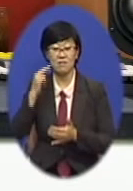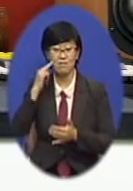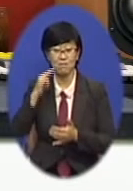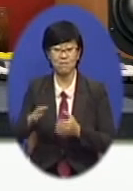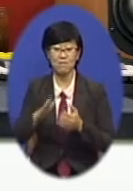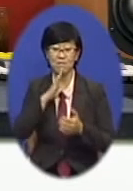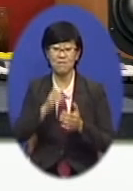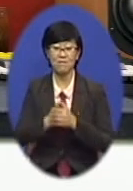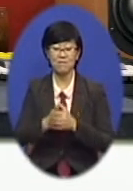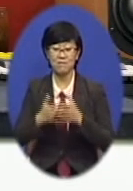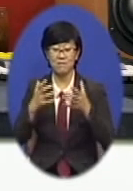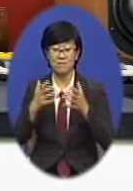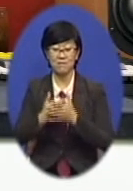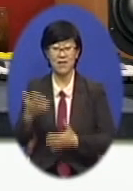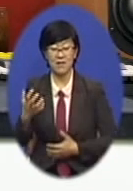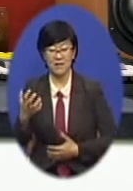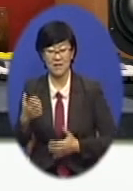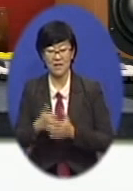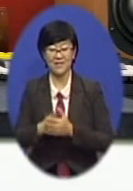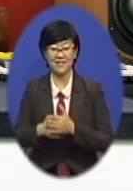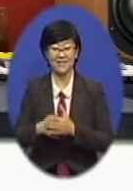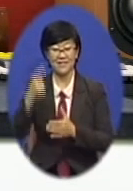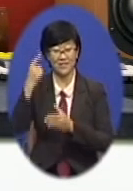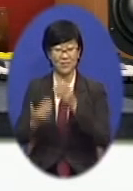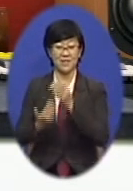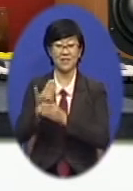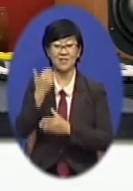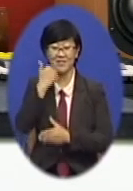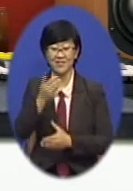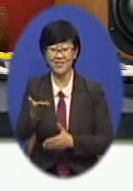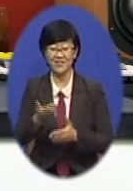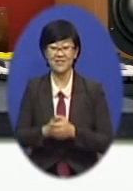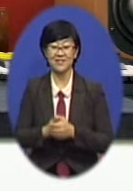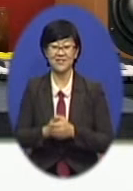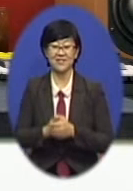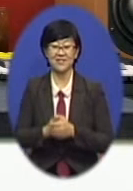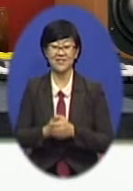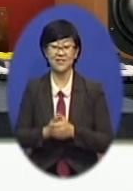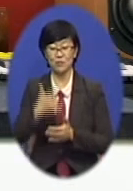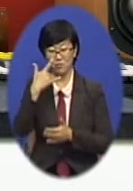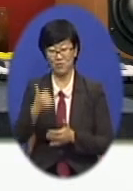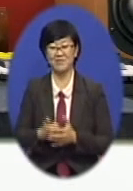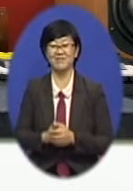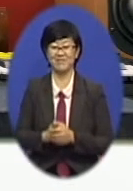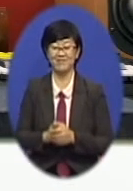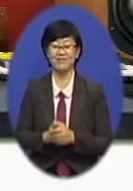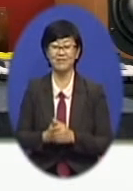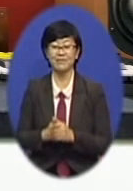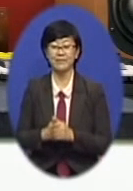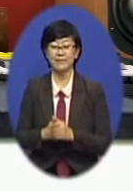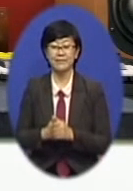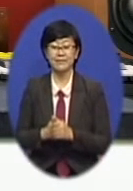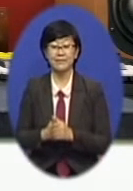이 저기 통증 왔을 때 제일 누가 먼저 생각났어요? 제일 먼저 부모님이죠.